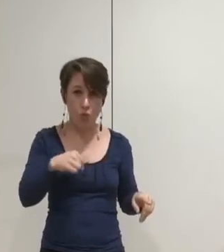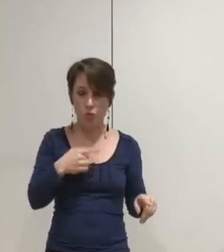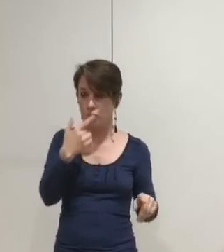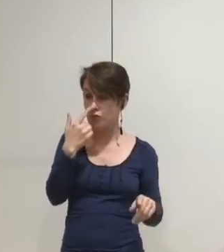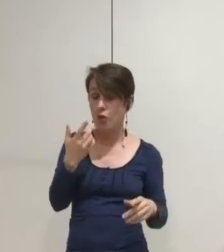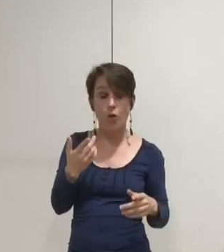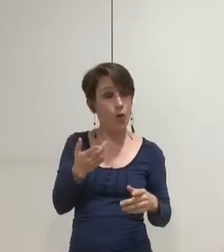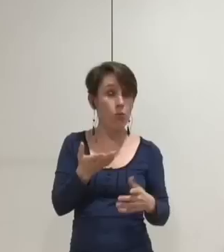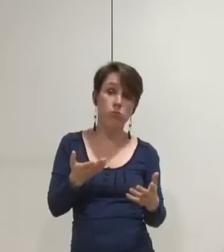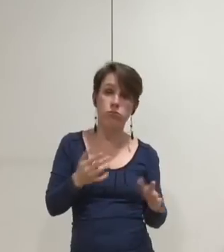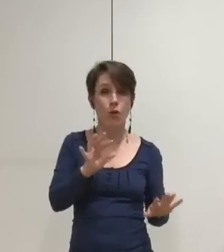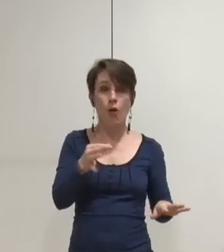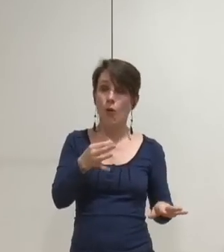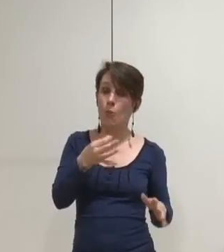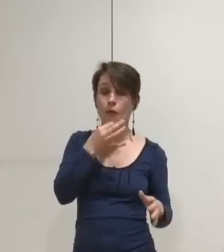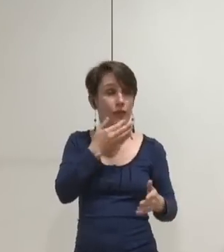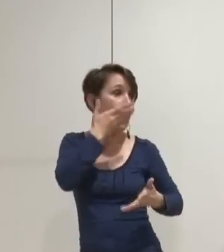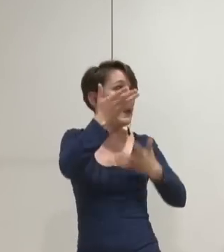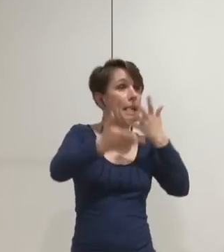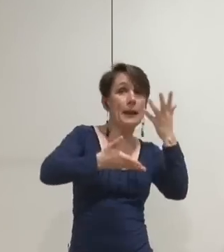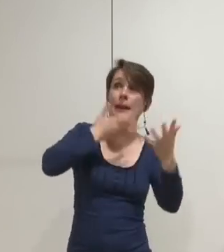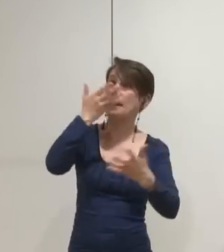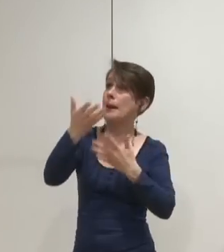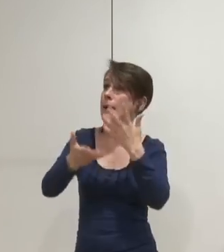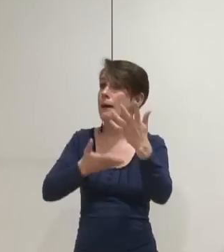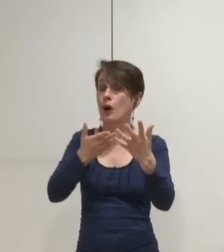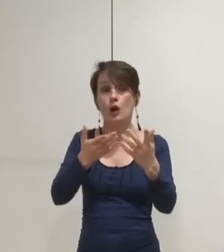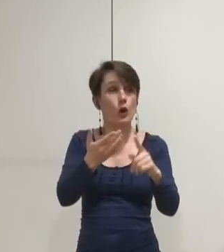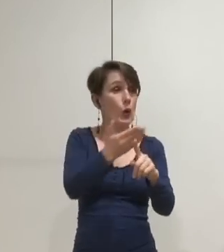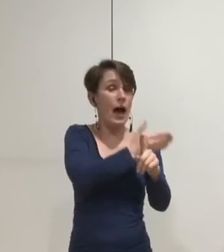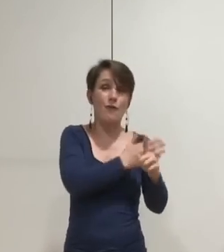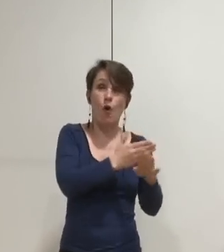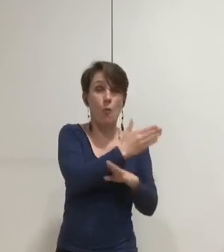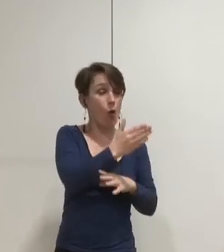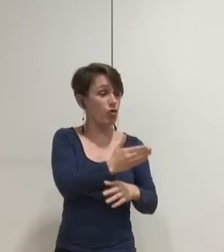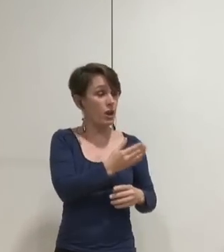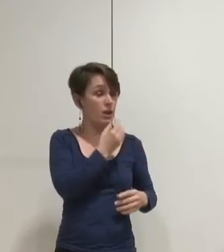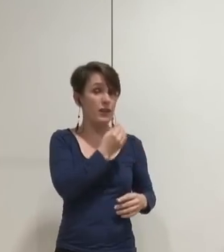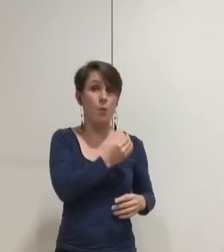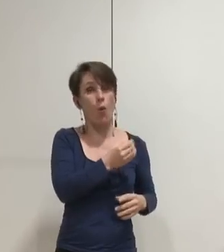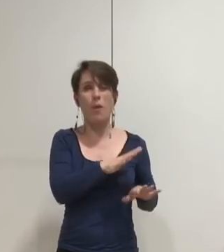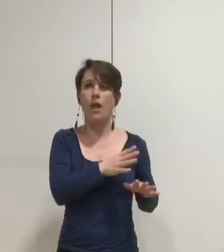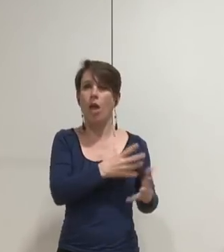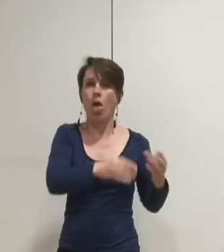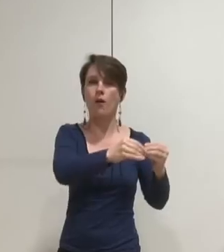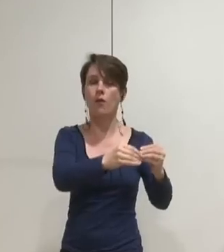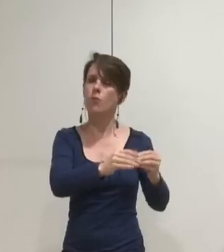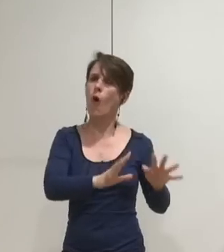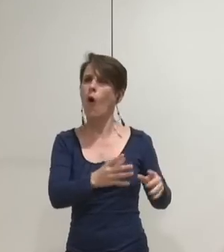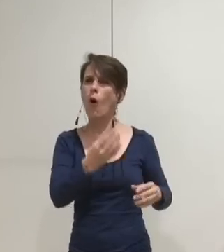mot on reconnaît sans reconnaître que ce qui avait été lancé finalement avait du sens on peut toutefois vous